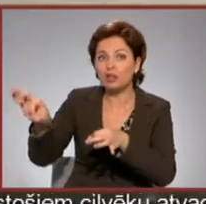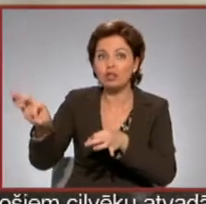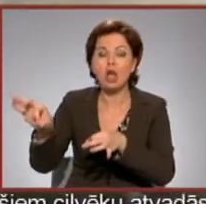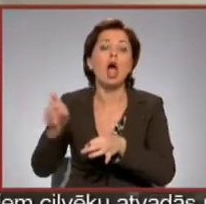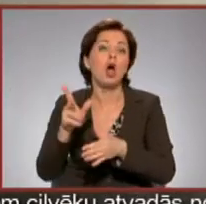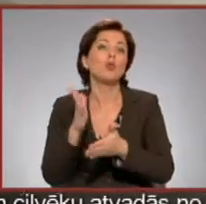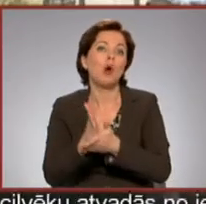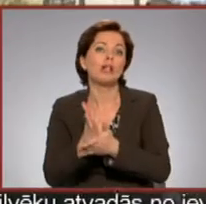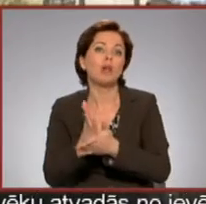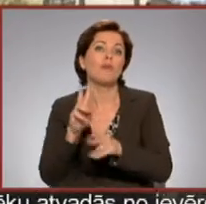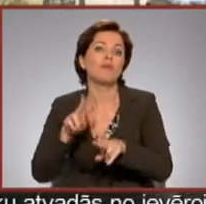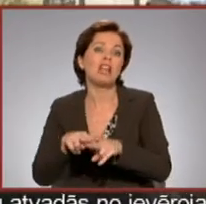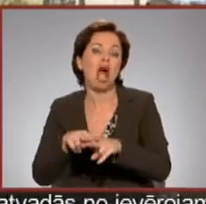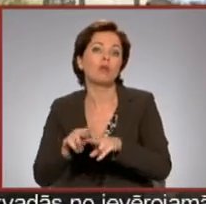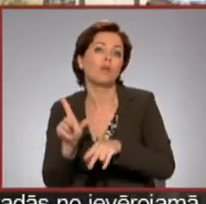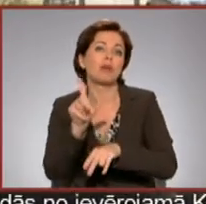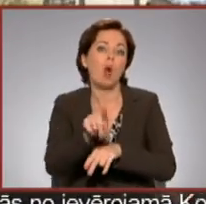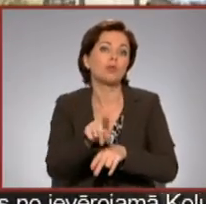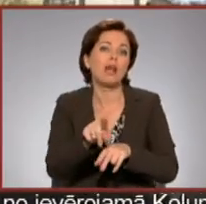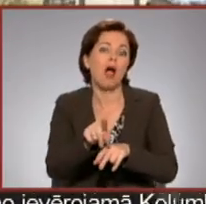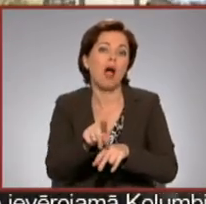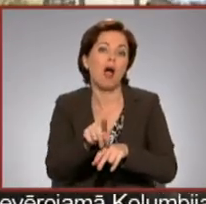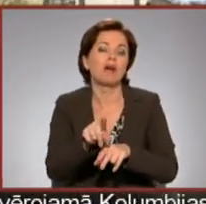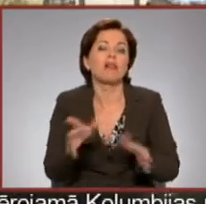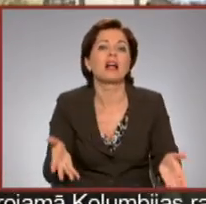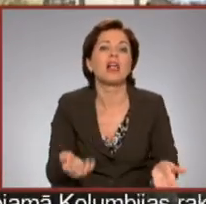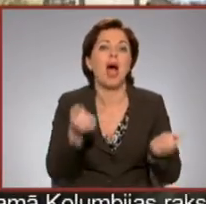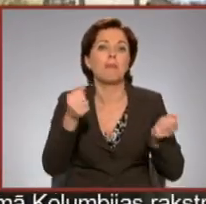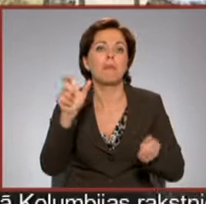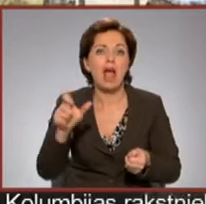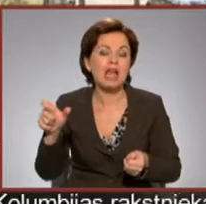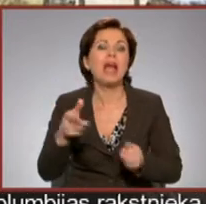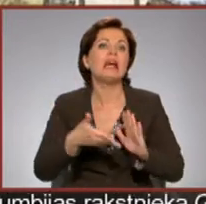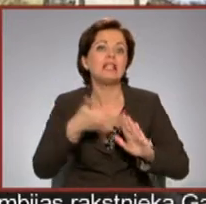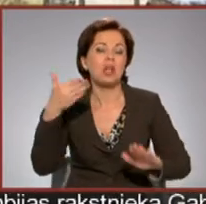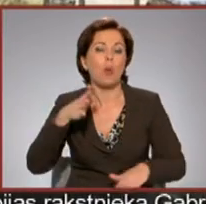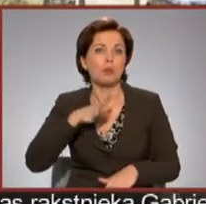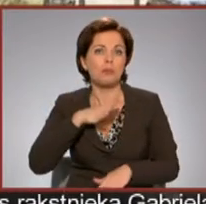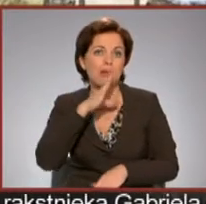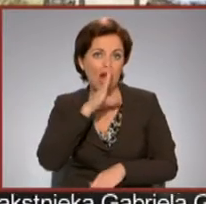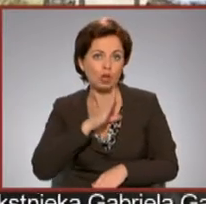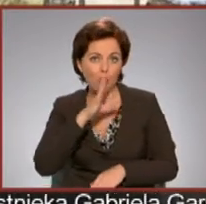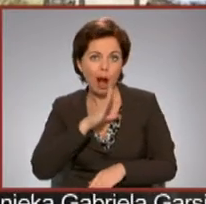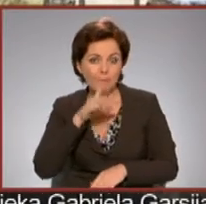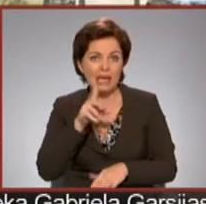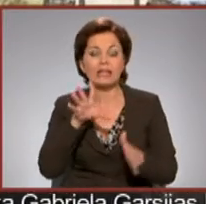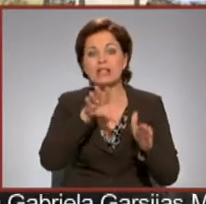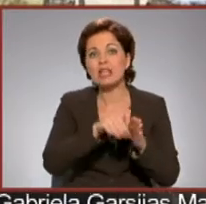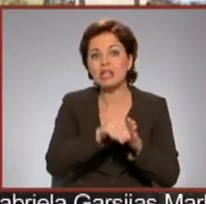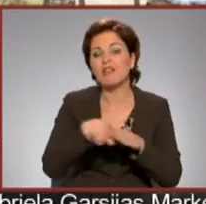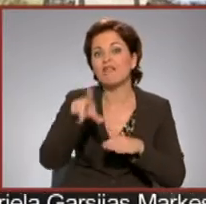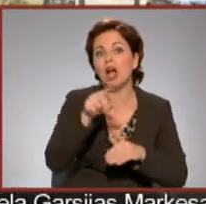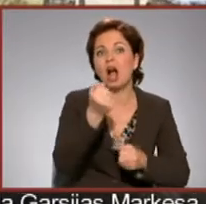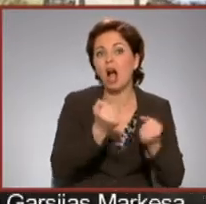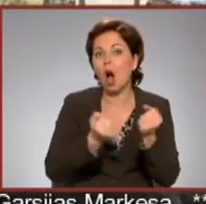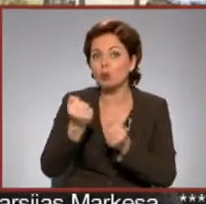arī glābšanas dienests. Izsaukums skanēja diezgan tāds nopietnis, it kā iesaistīts vairākas automašīnas, plus